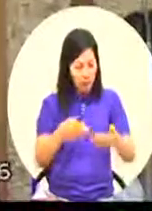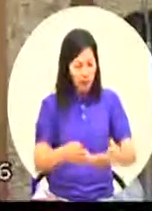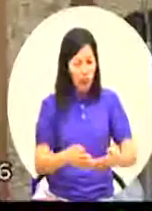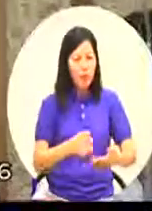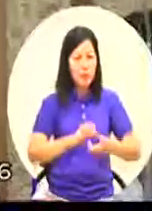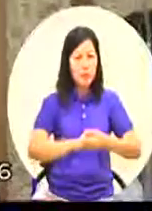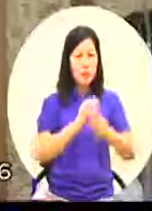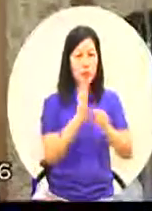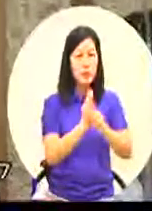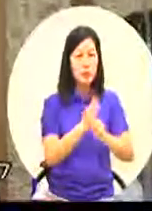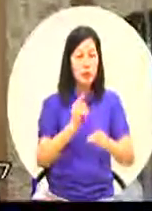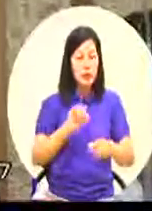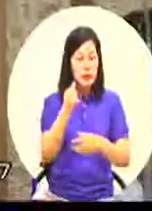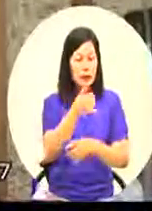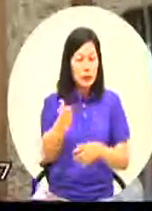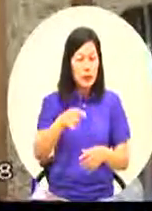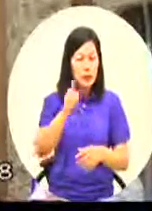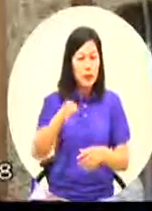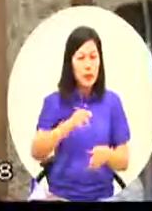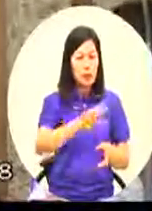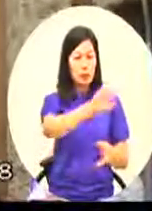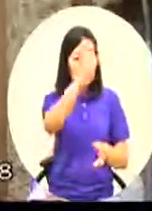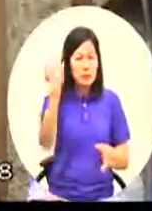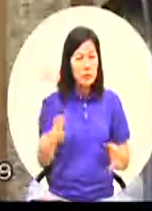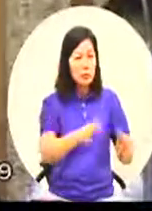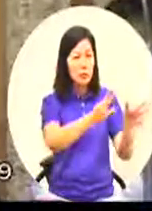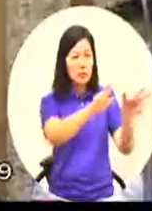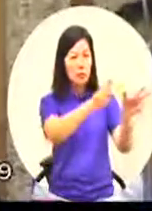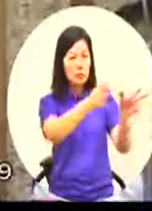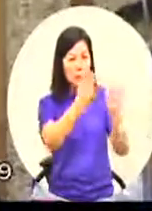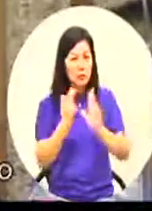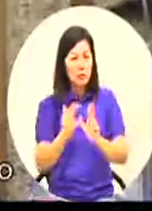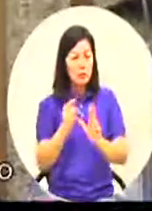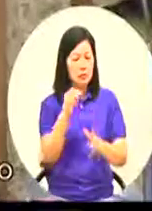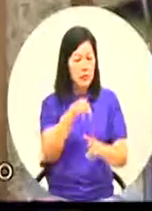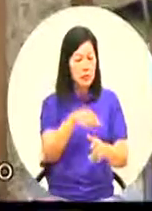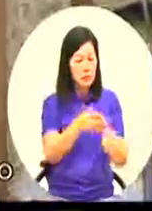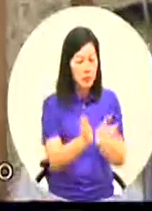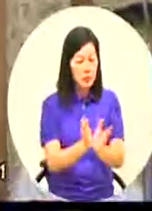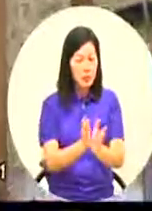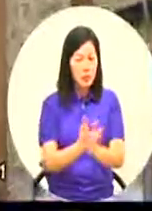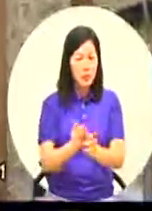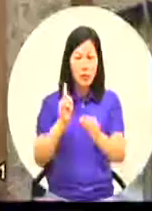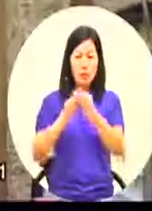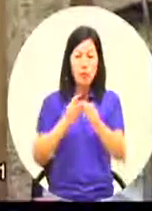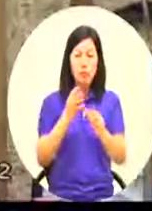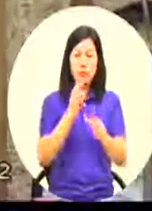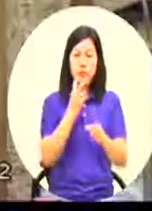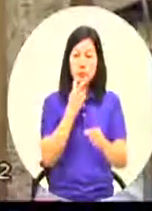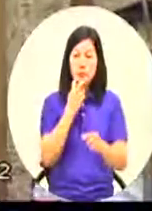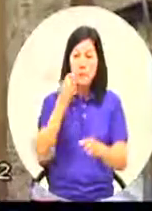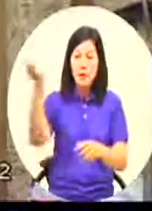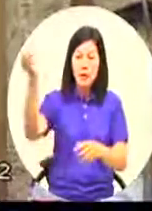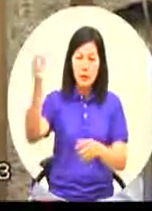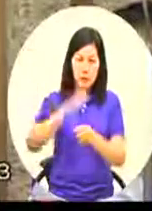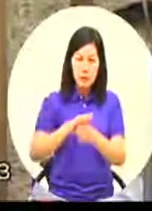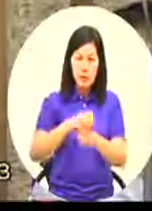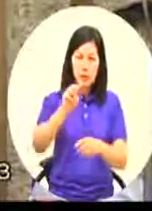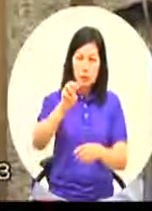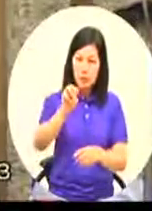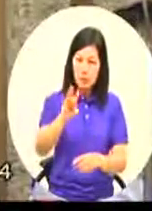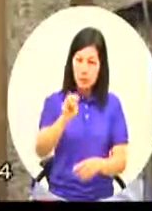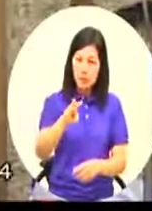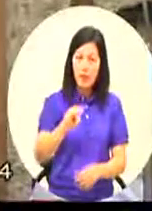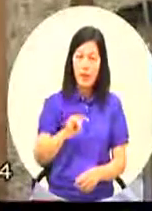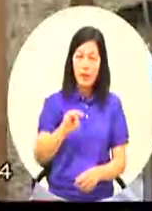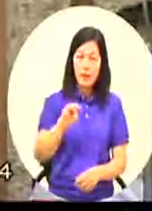也针对议员你关心的天空桥这个部分呢，也特别专案跟中央争取规划设计经费300万。哦、观光